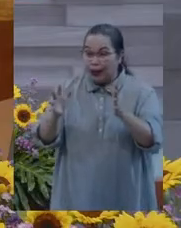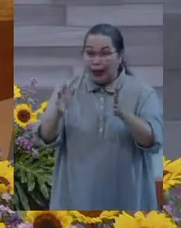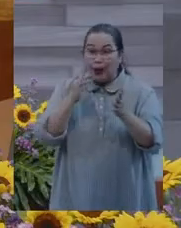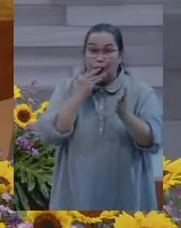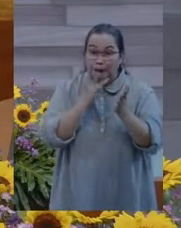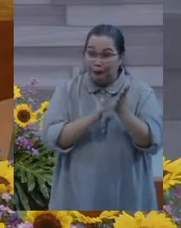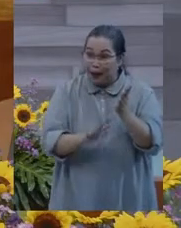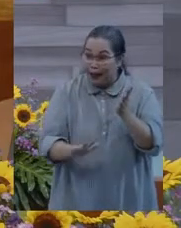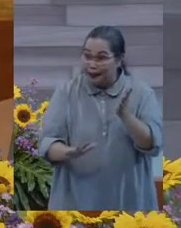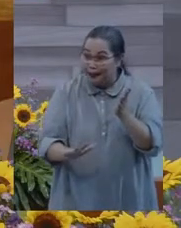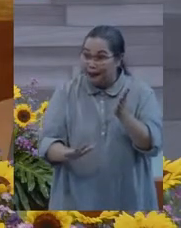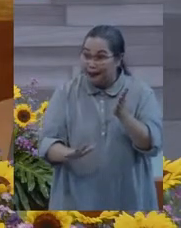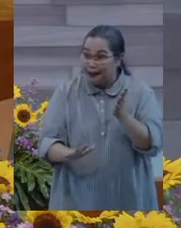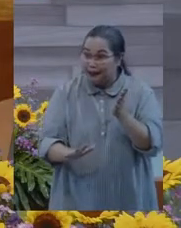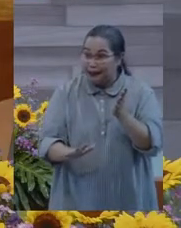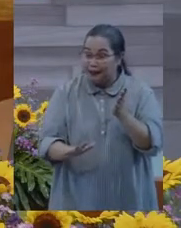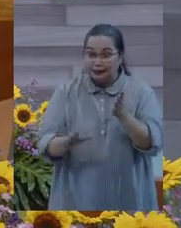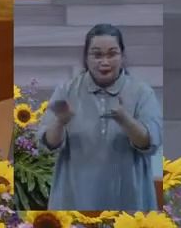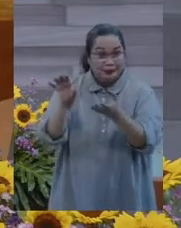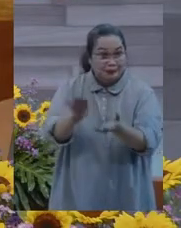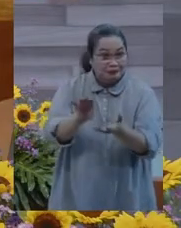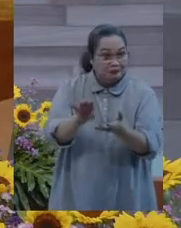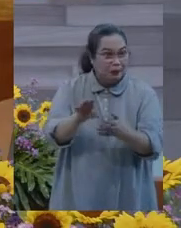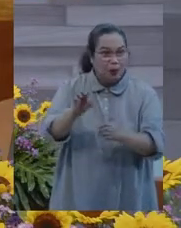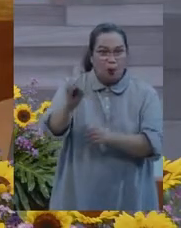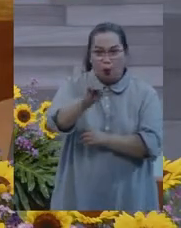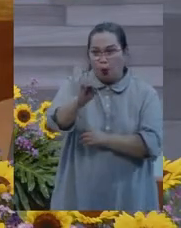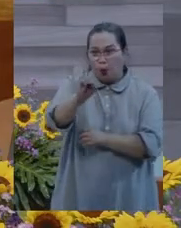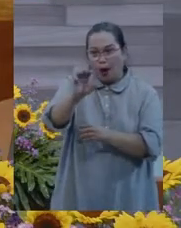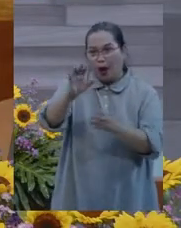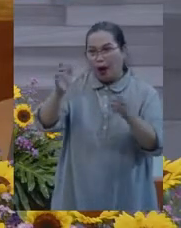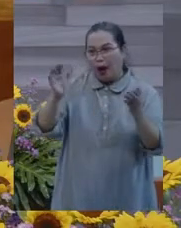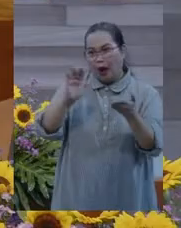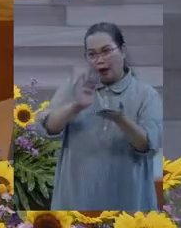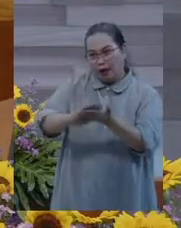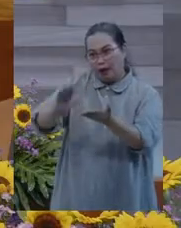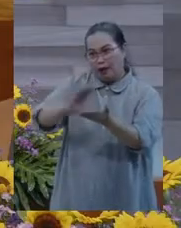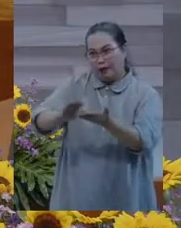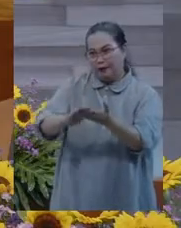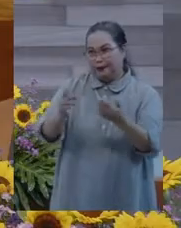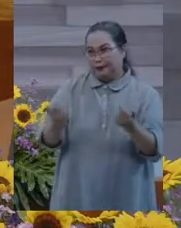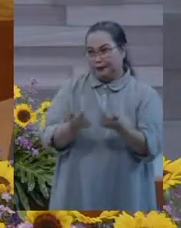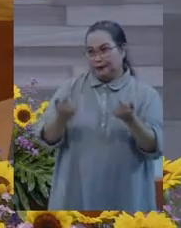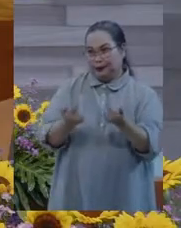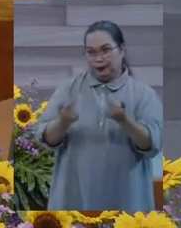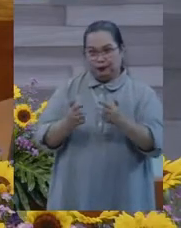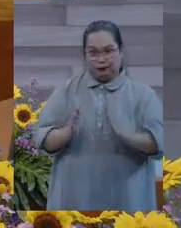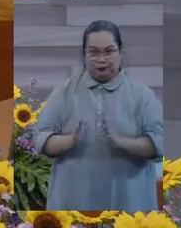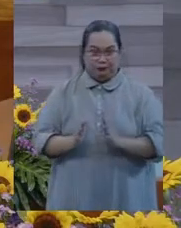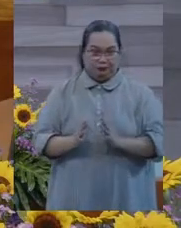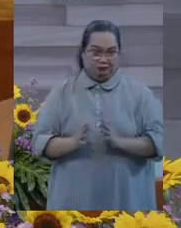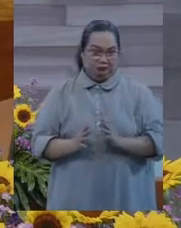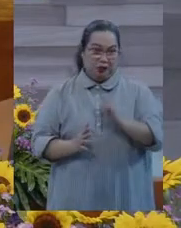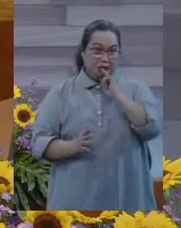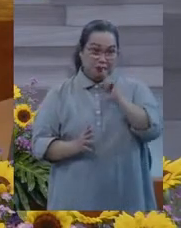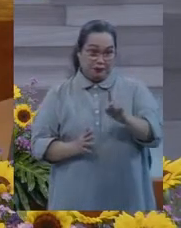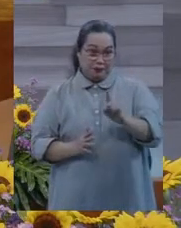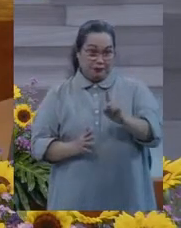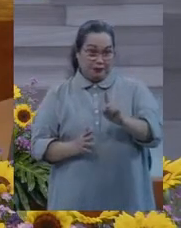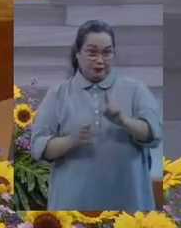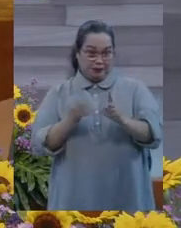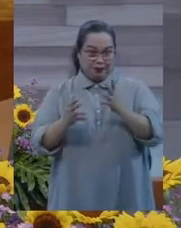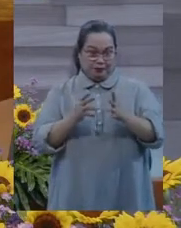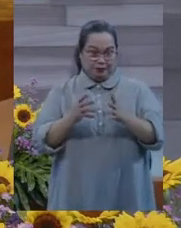remission, without the pouring of blood, there is no remission of sin. So,